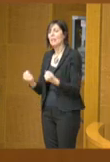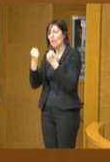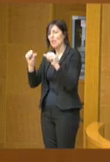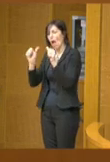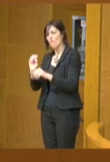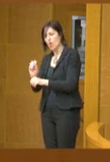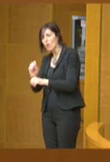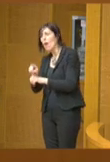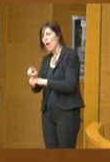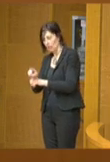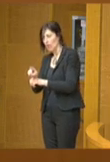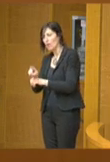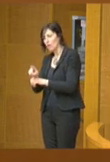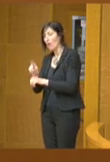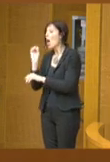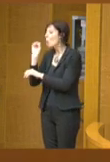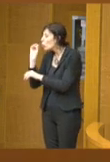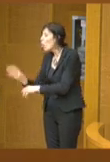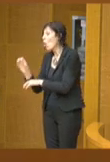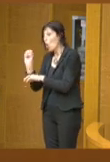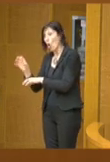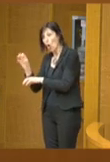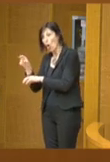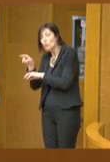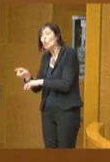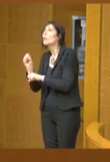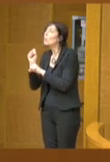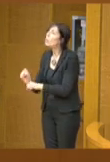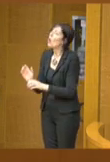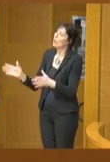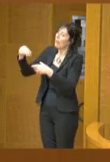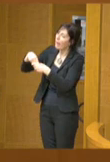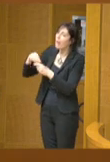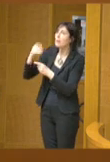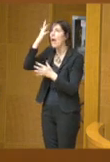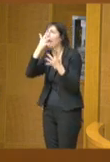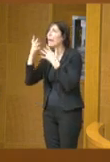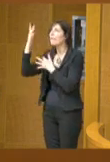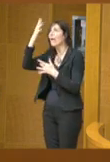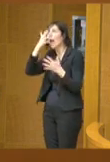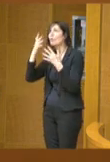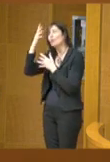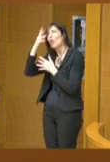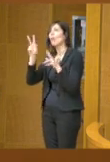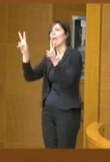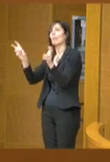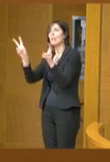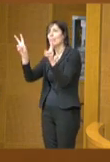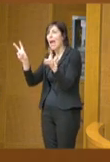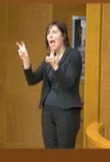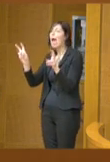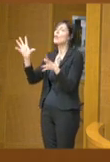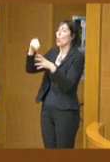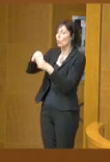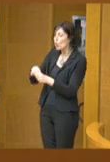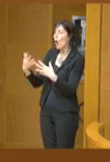formative proposte, i docenti possono avviare in classe una riflessione attiva sui temi dell'inclusione e dell'integrazione, quali